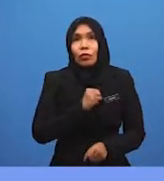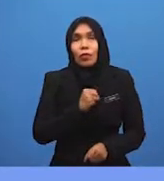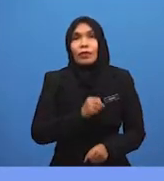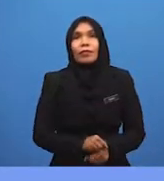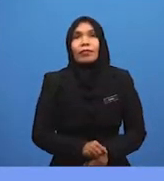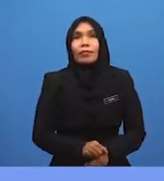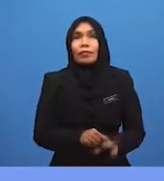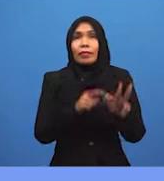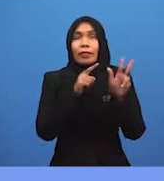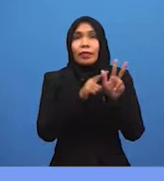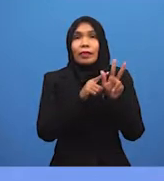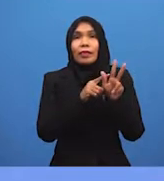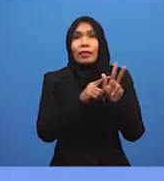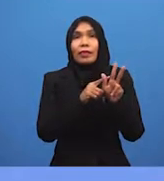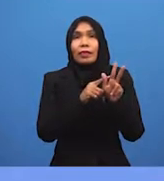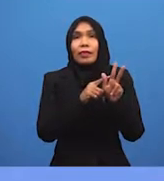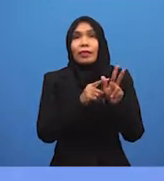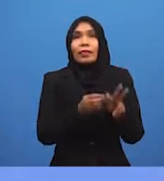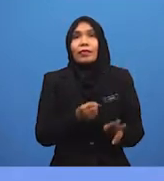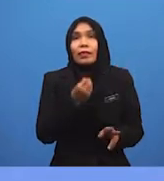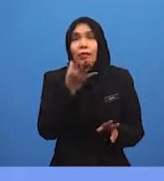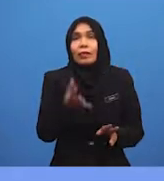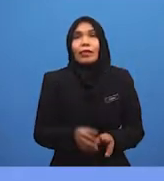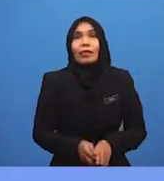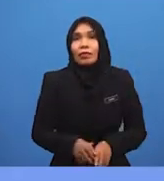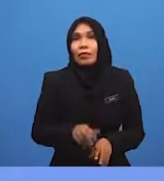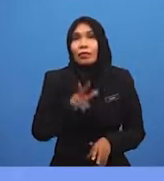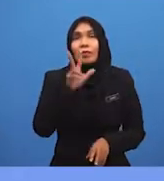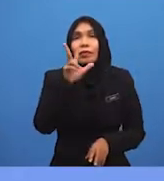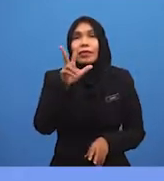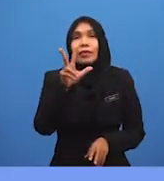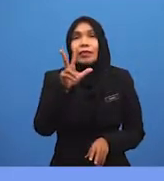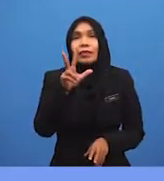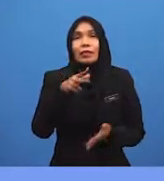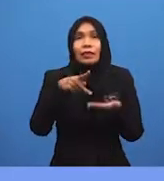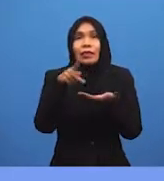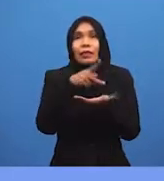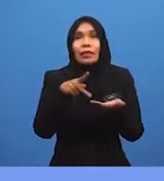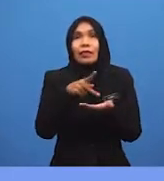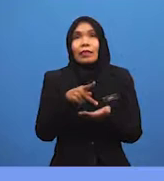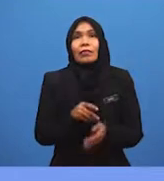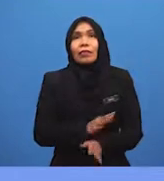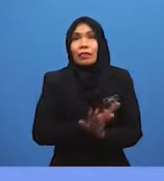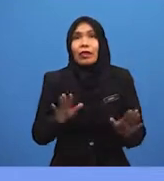Ketiga, menyatakan tiga kesan tidak bersopan dan berbudi pekerti